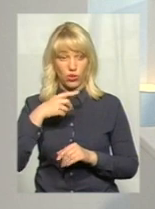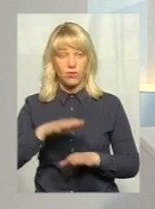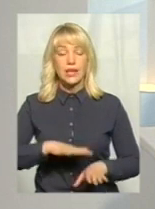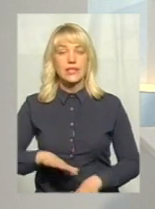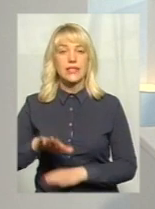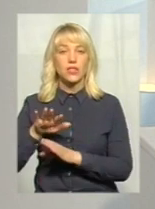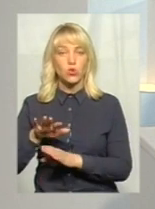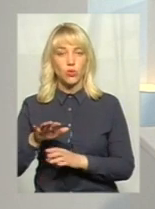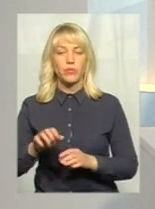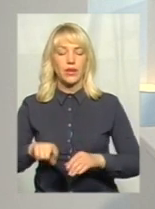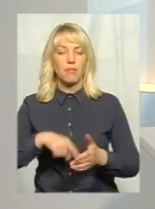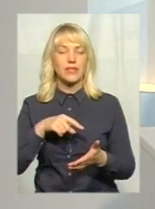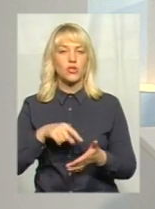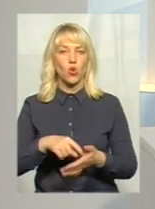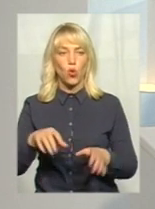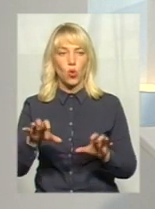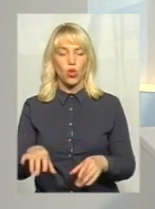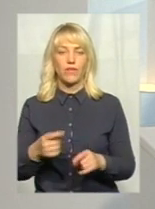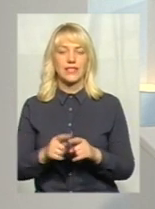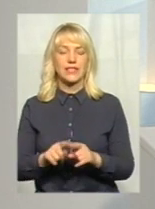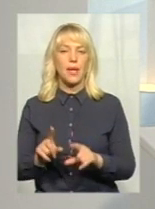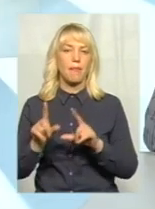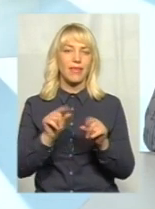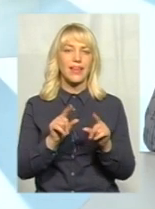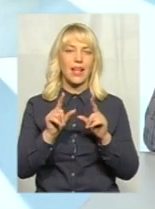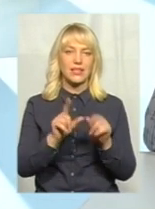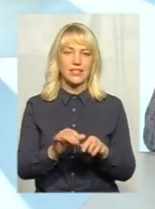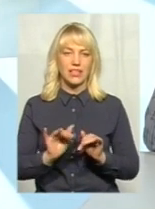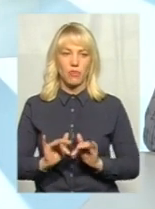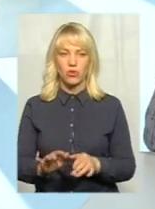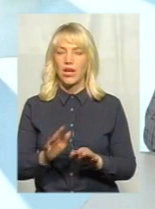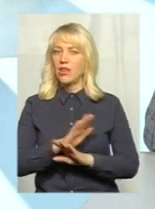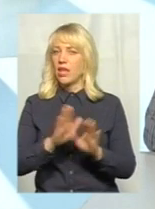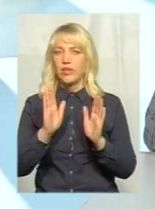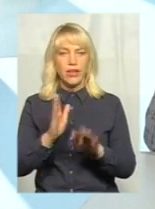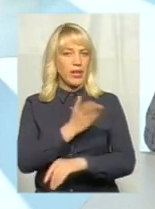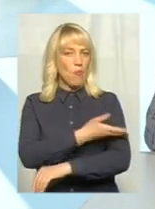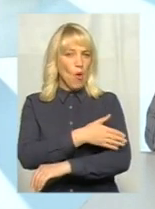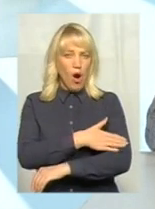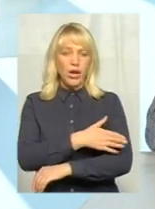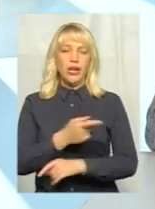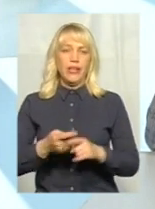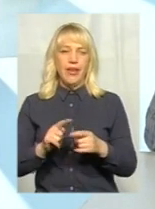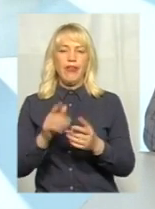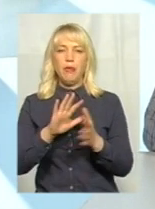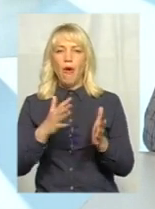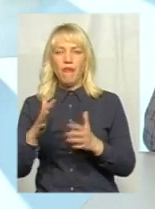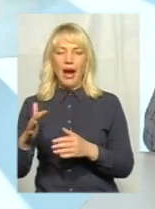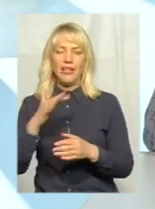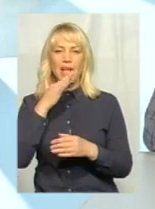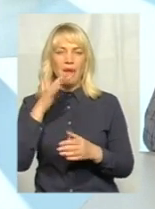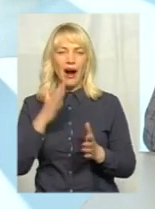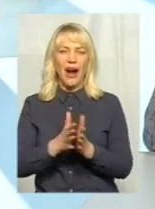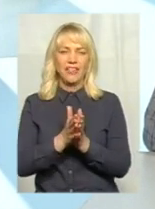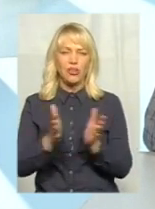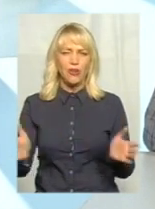заступник міського голови, це і міграційні процеси, і вони не тільки в Польщу відбуваються, вони відбуваються набагато, спектр більший, і